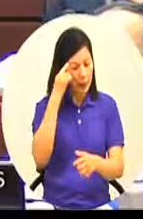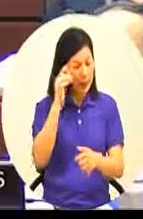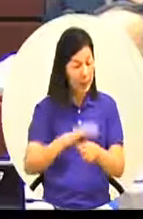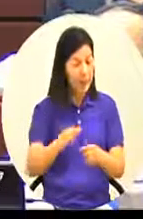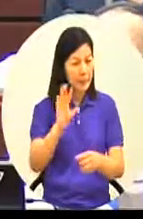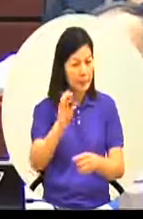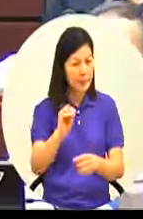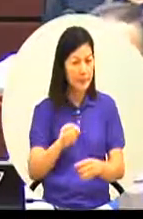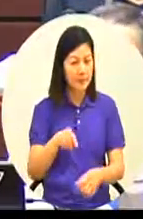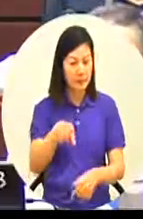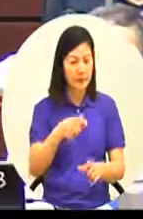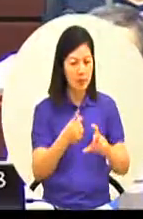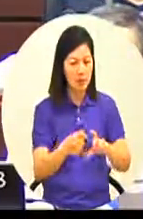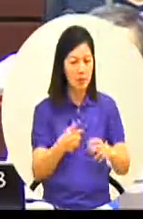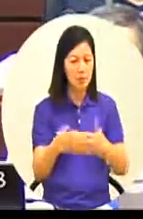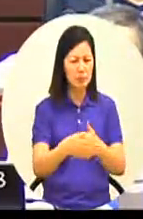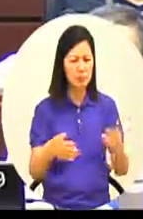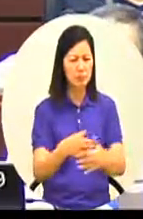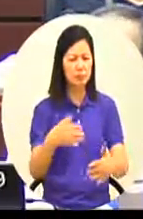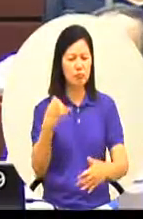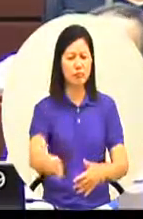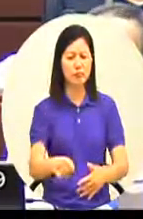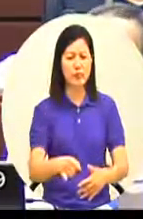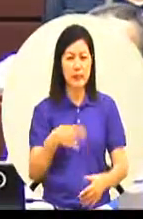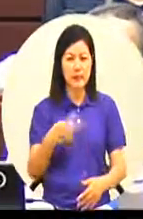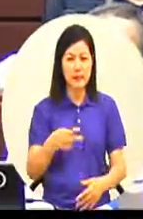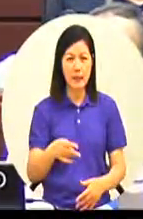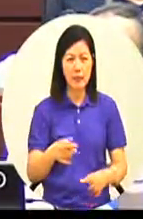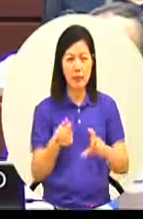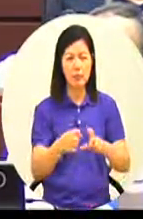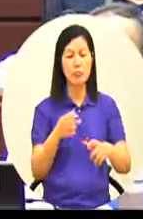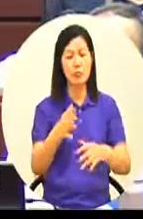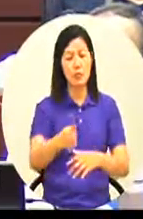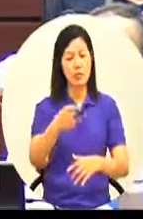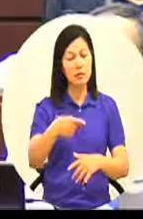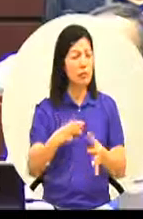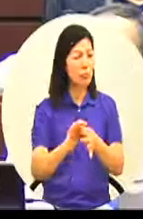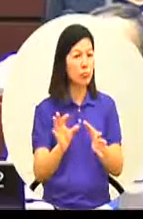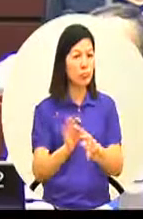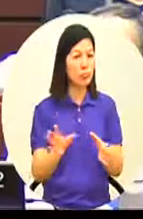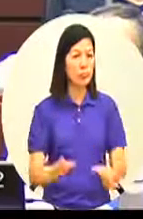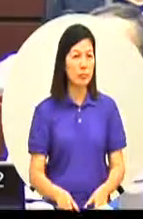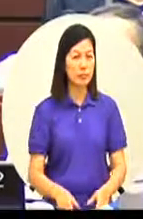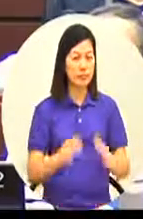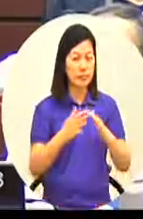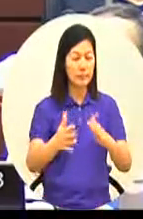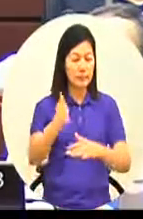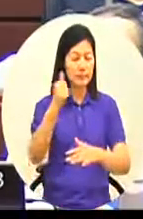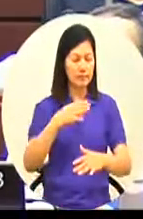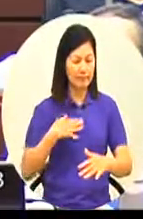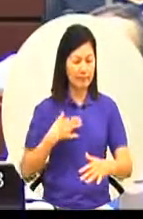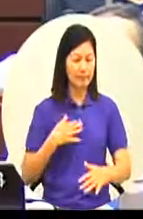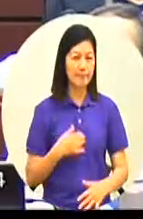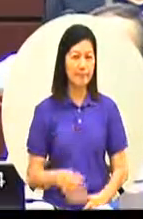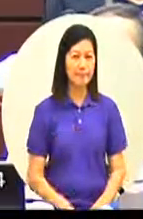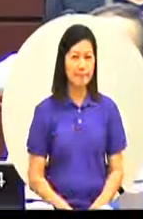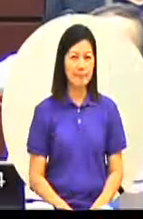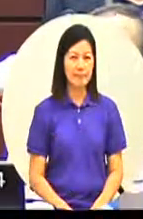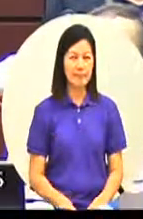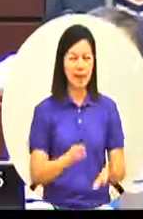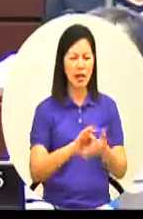个区里面的交通不好，这是跟区长没有什么关系啊。这个我市长有充分了解，他不会用这个